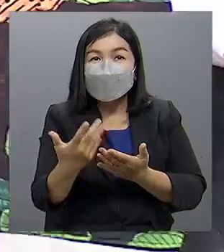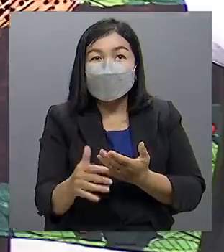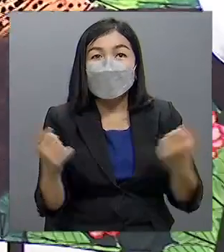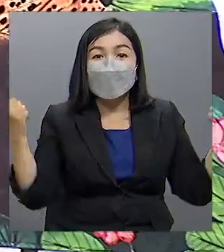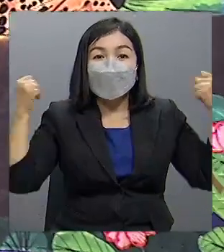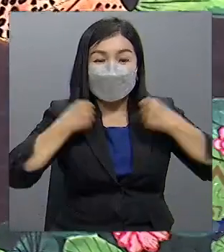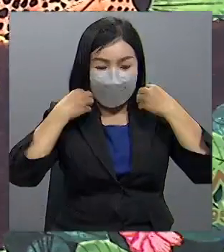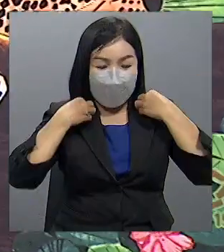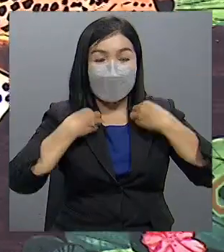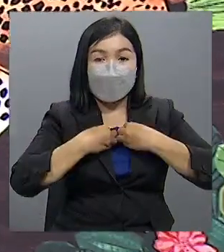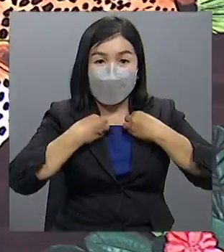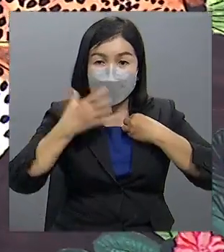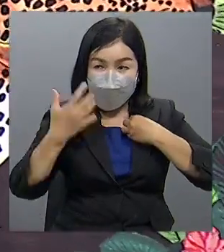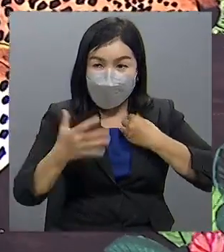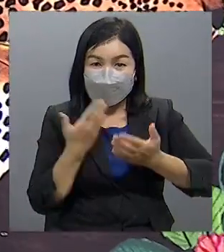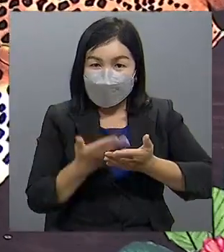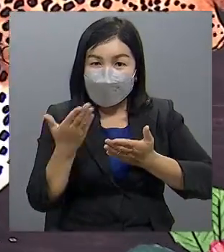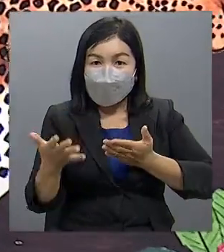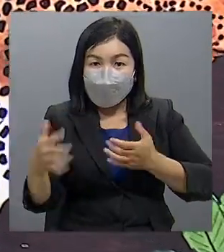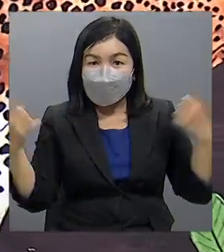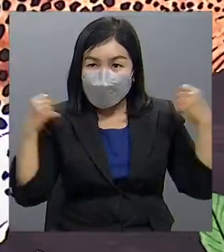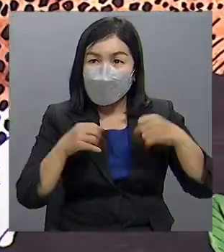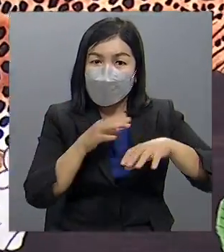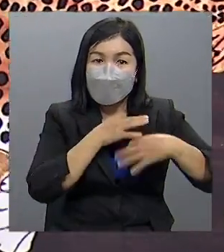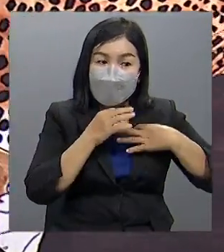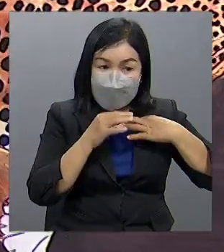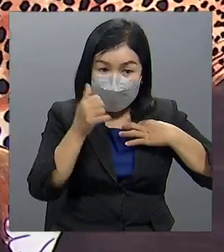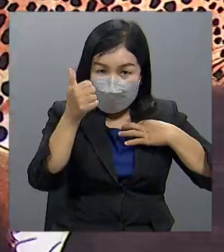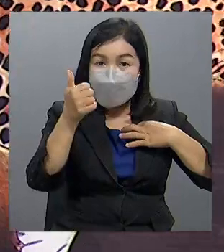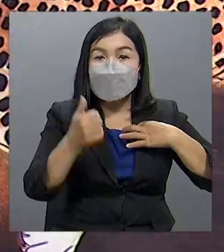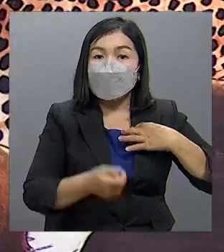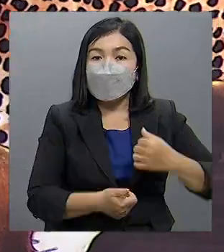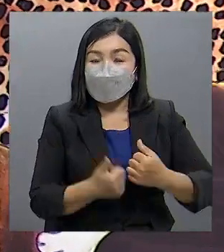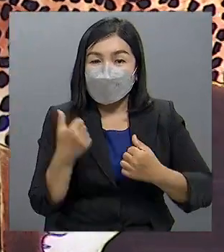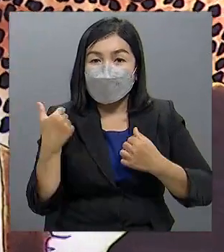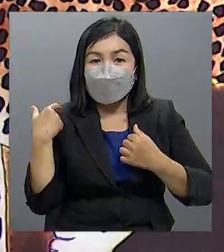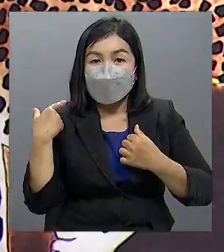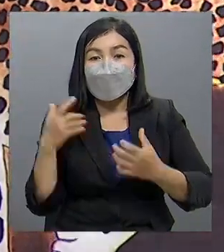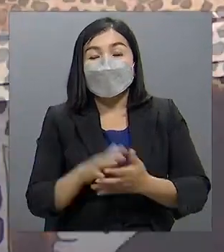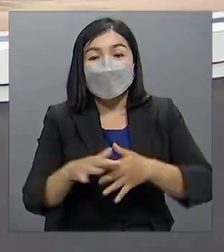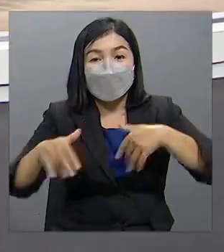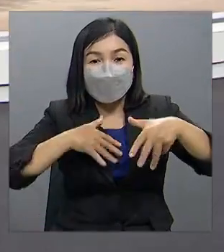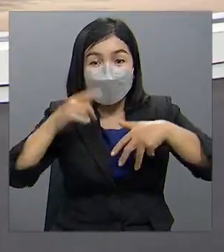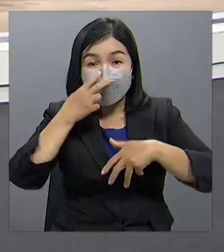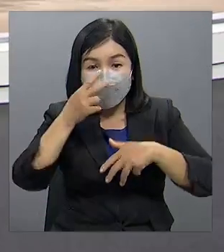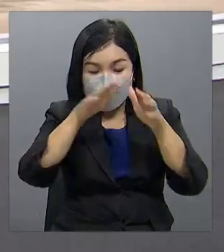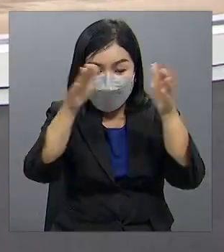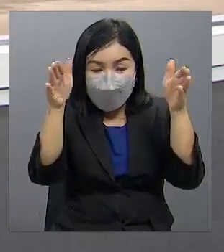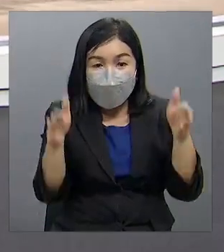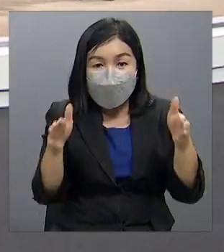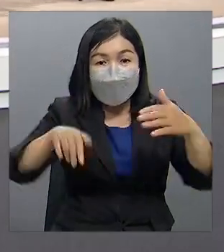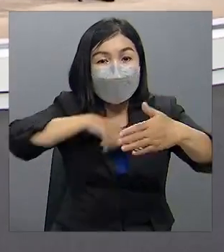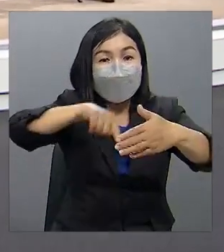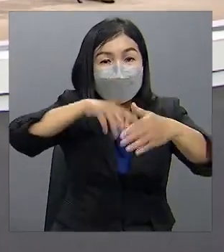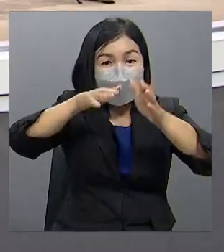ายฝีพระหัตถ์ท่าดีมากนะ เราเคยใส่ออกรายการกันด้วยนะคะก็ต้องบอกว่าคุณผู้ชมขากล่องที่เห็นอยู่นี้นะคะภายในนั้นสวยงาม